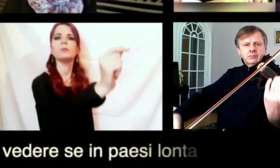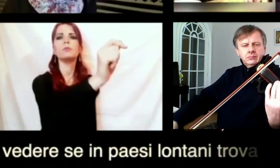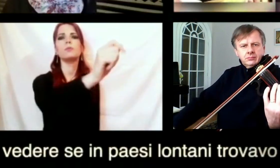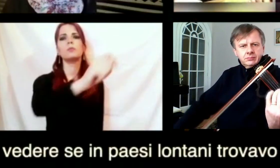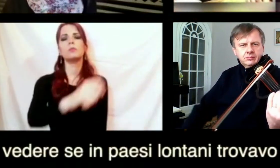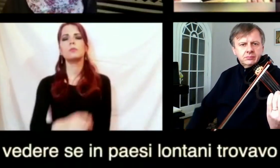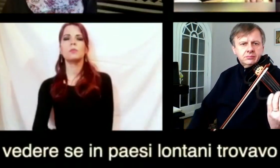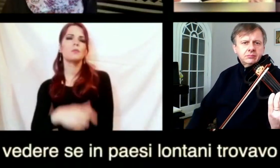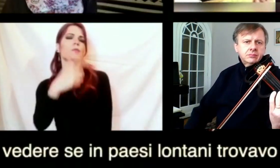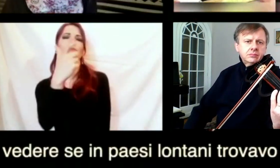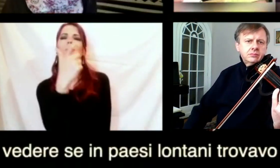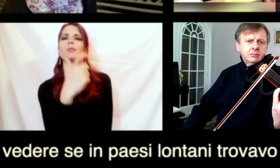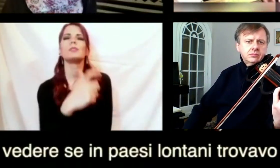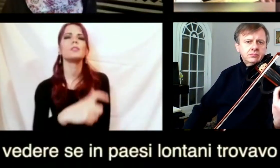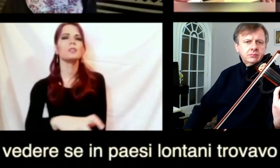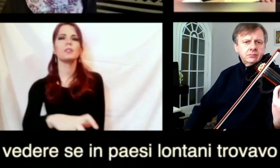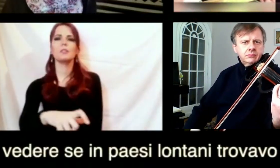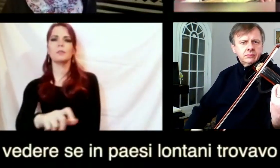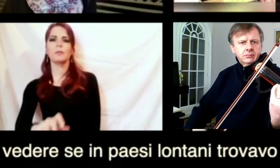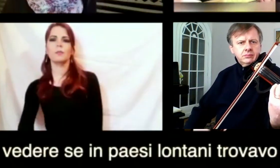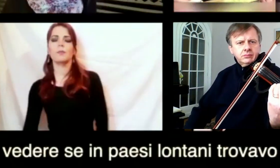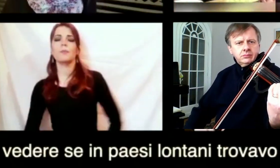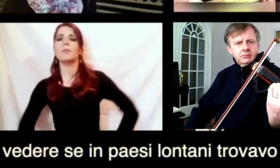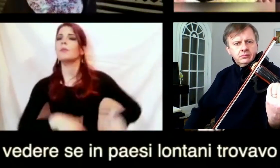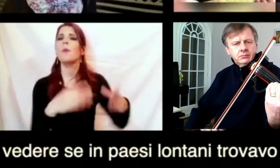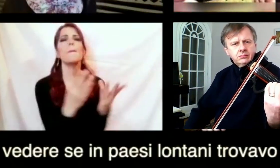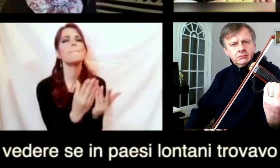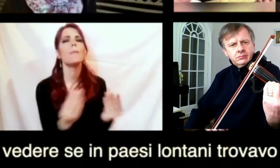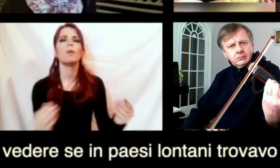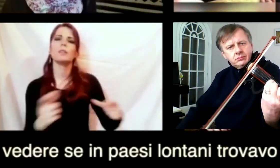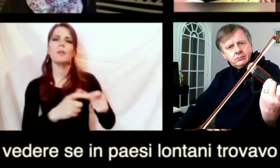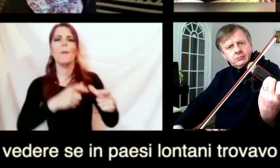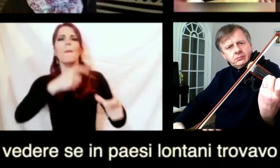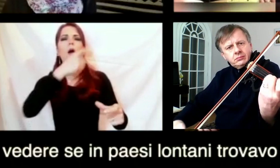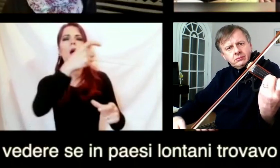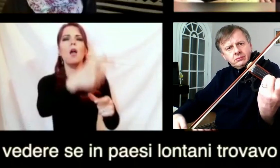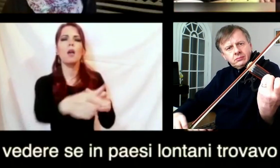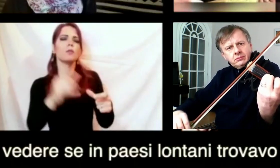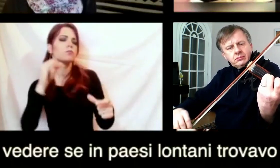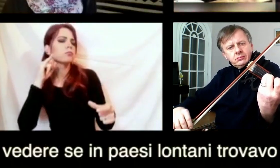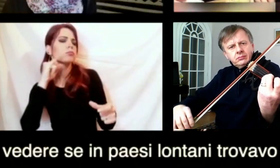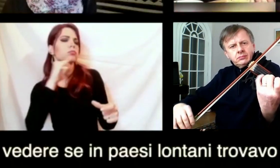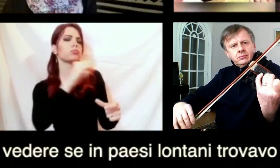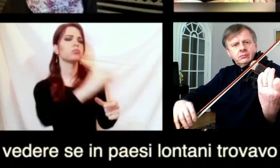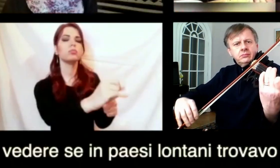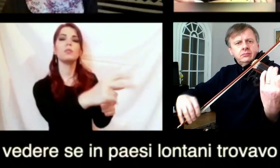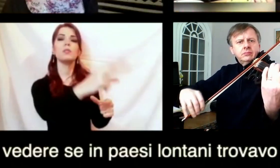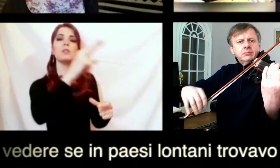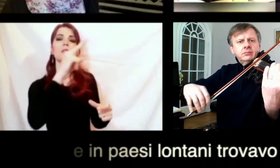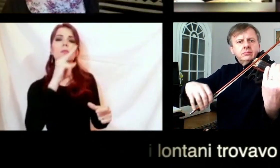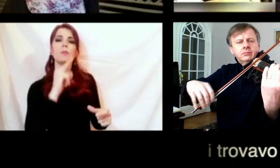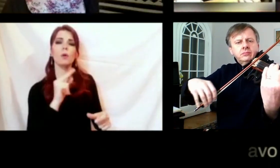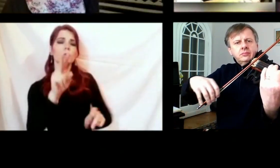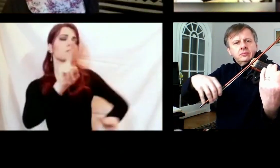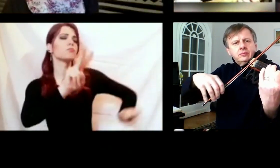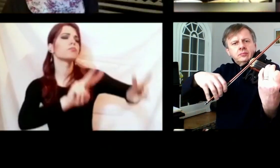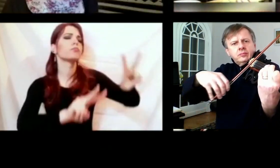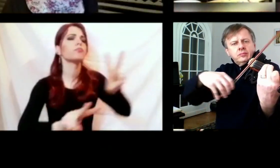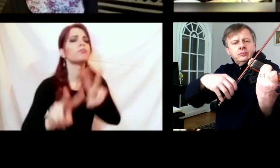pelo per vedere se in paesi lontani